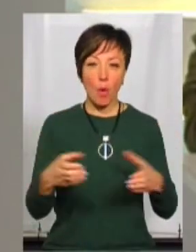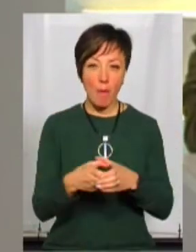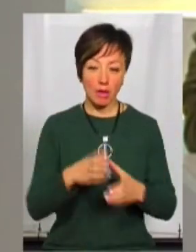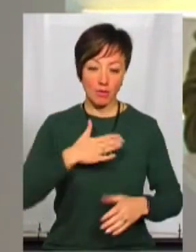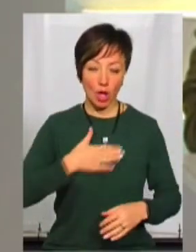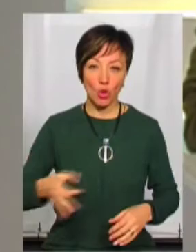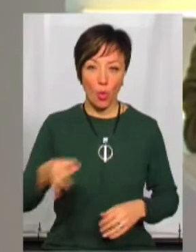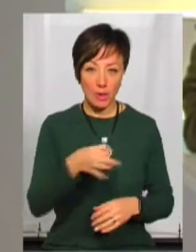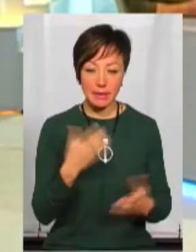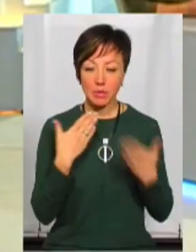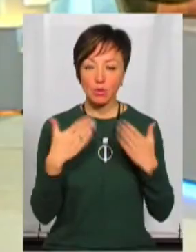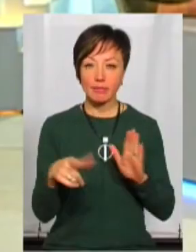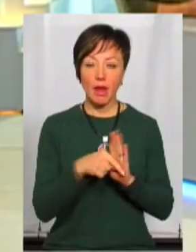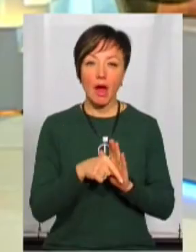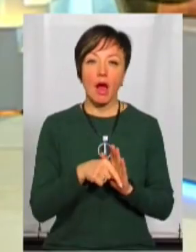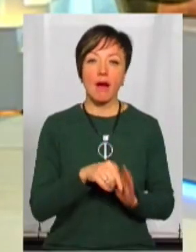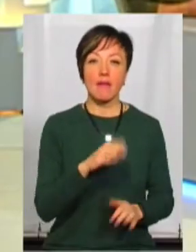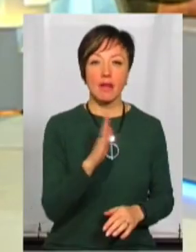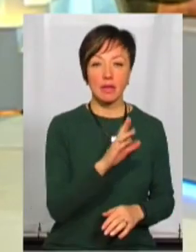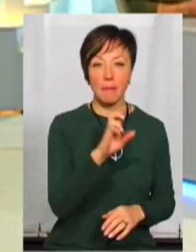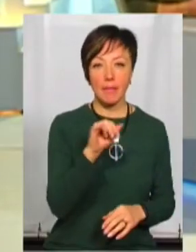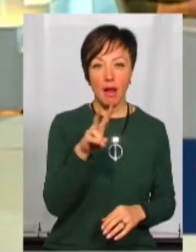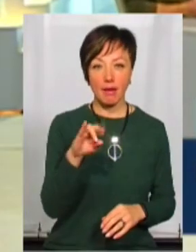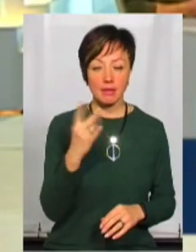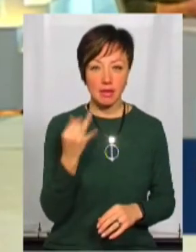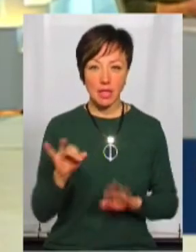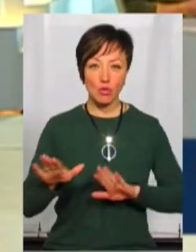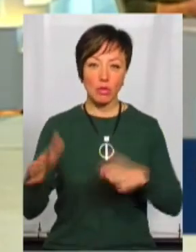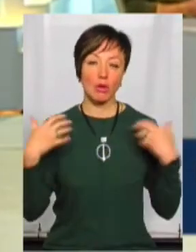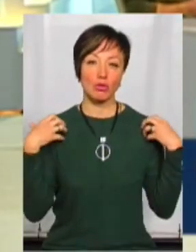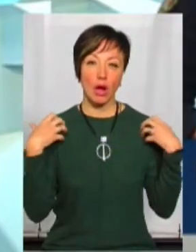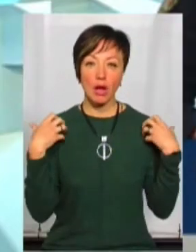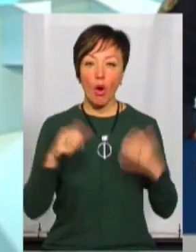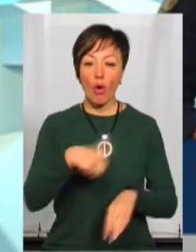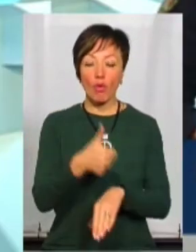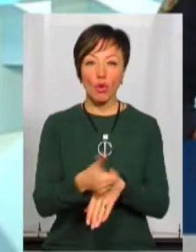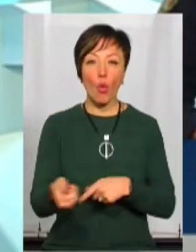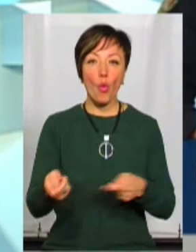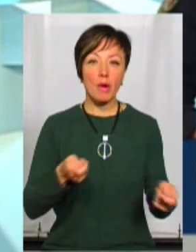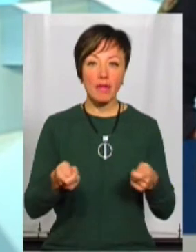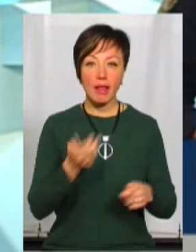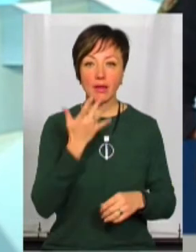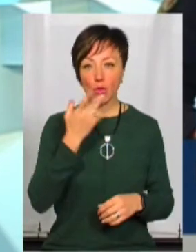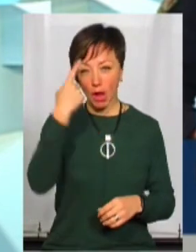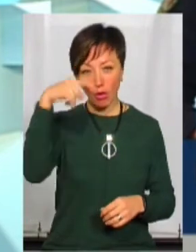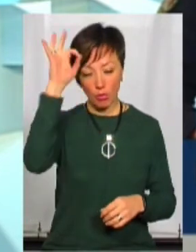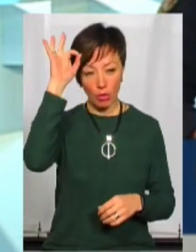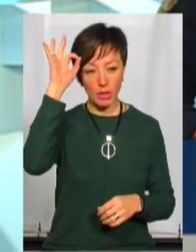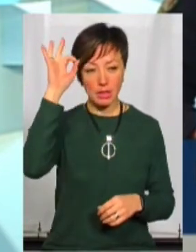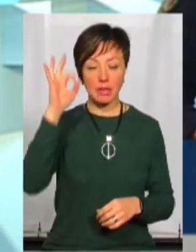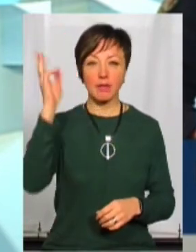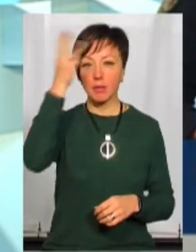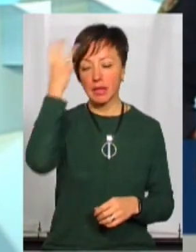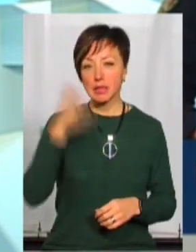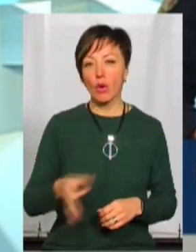Хмельниччині. Спілкуємось разом із Валентином Білянським, заступником начальника Головного управління Національної поліції